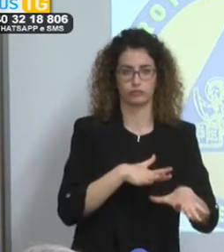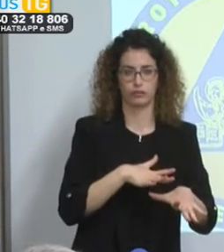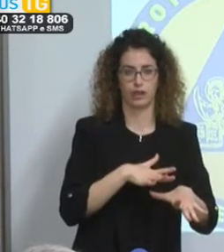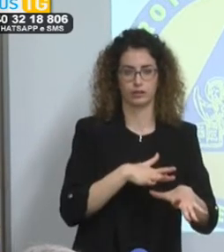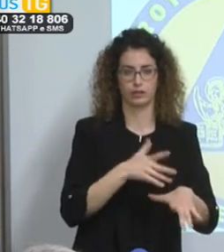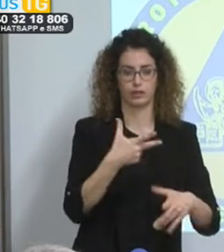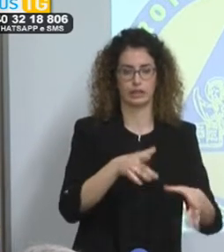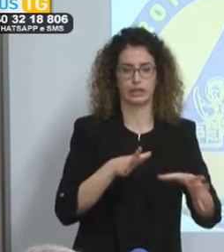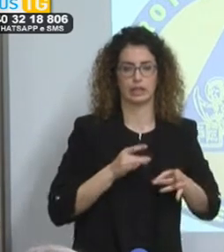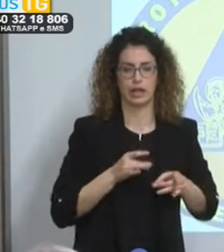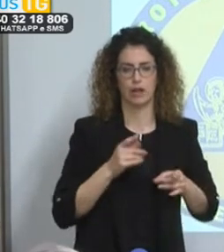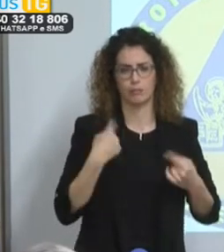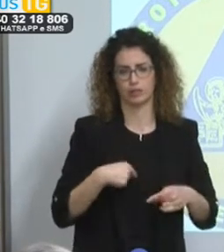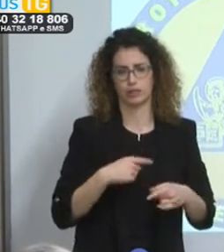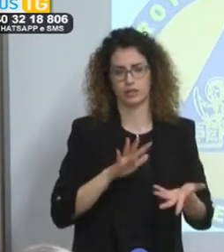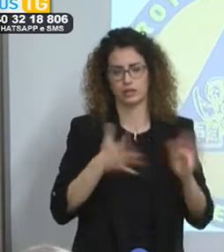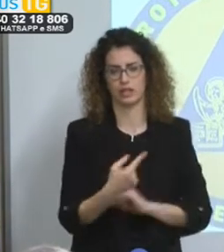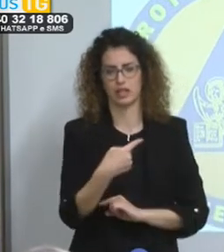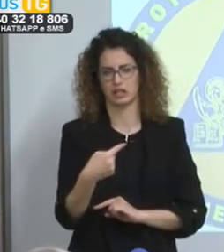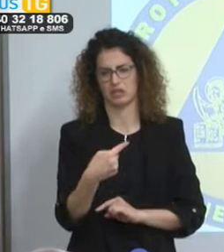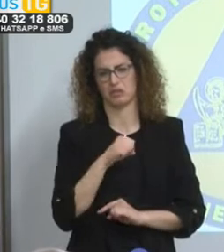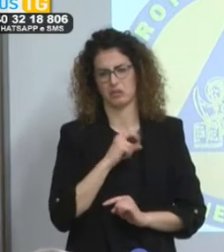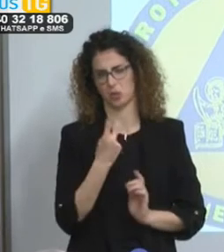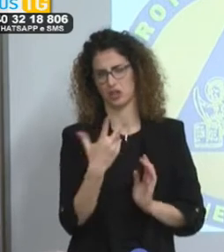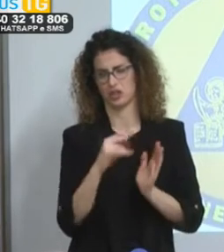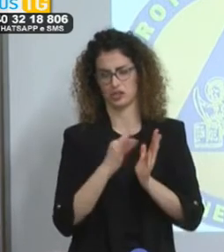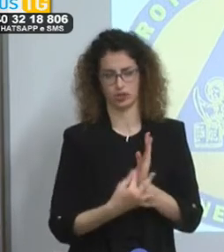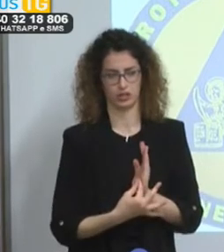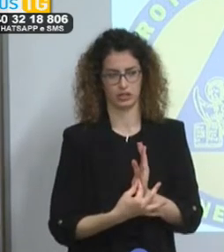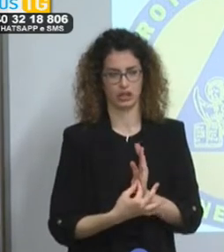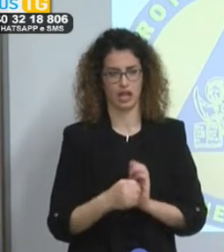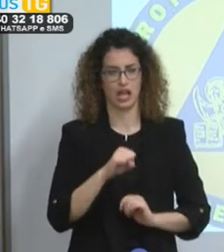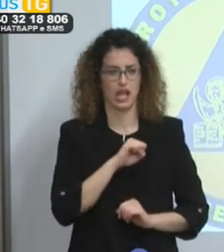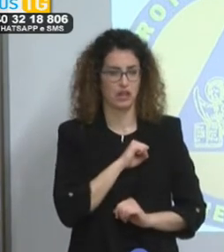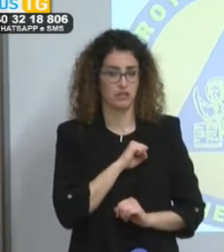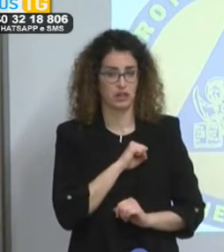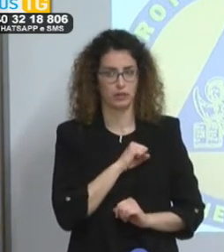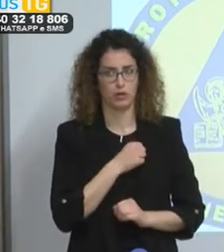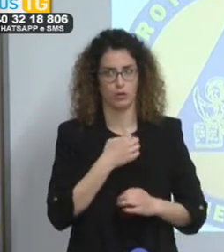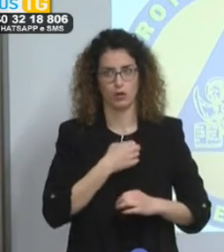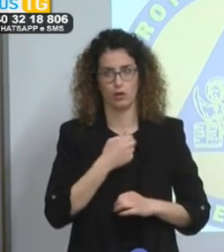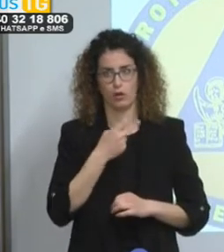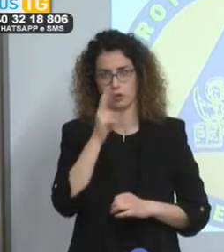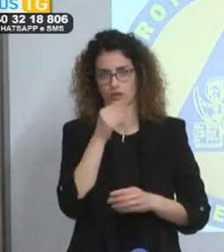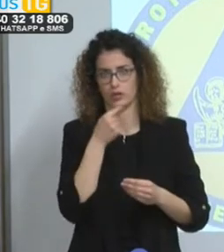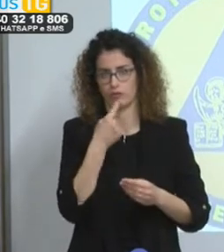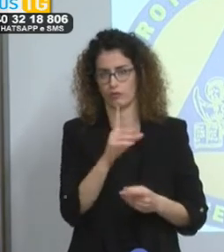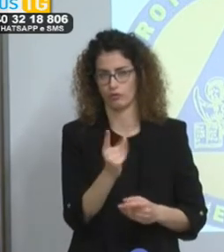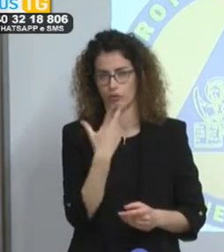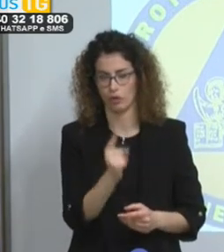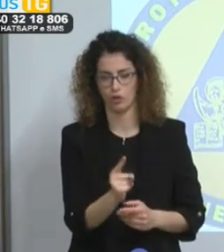16, forse oggi, adesso non so, non vorrei dire cretinate, forse siamo già arrivati al fatto che si è già